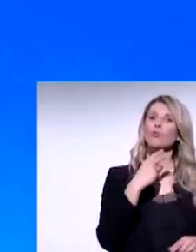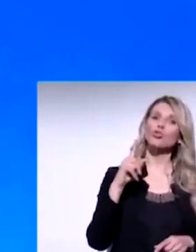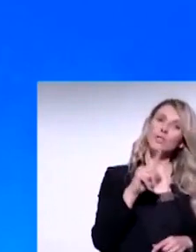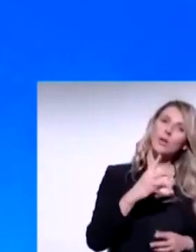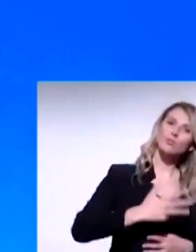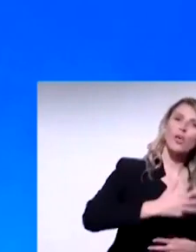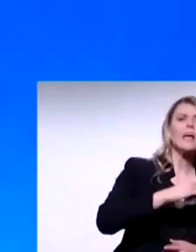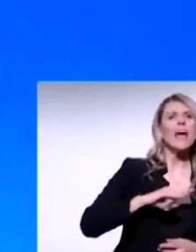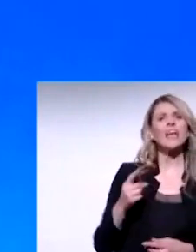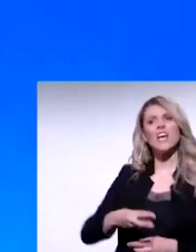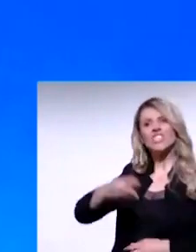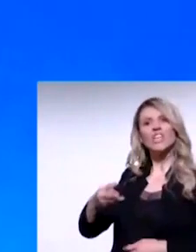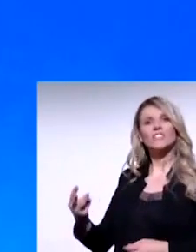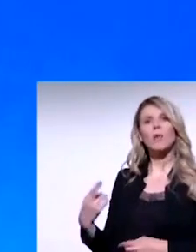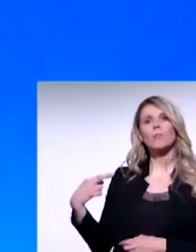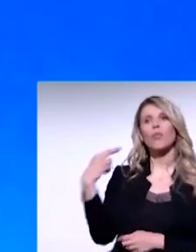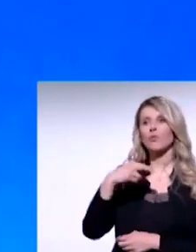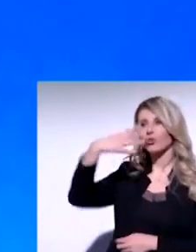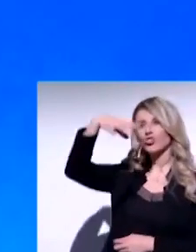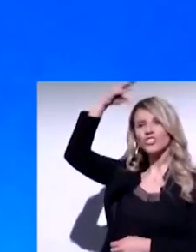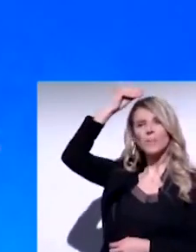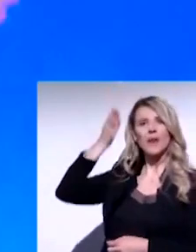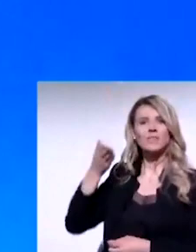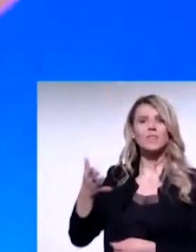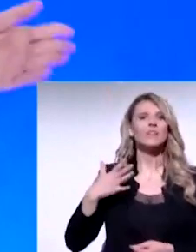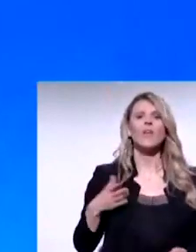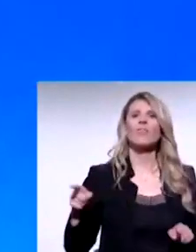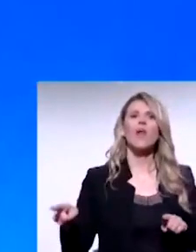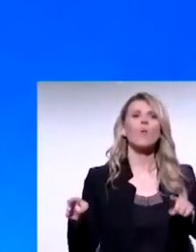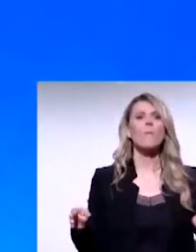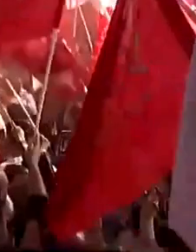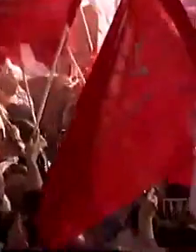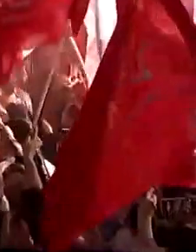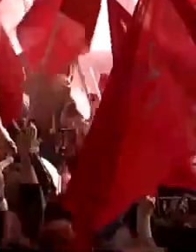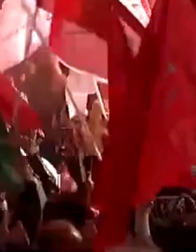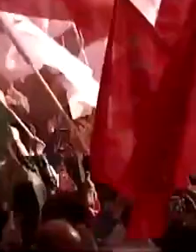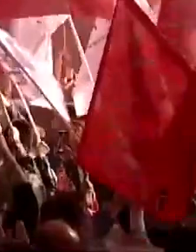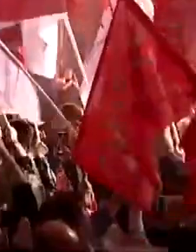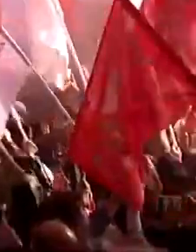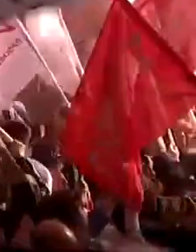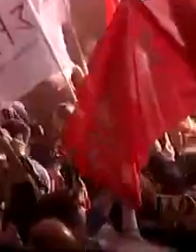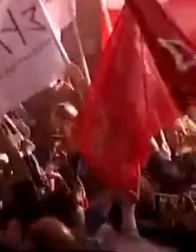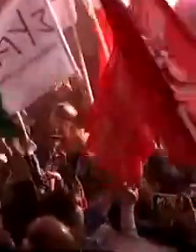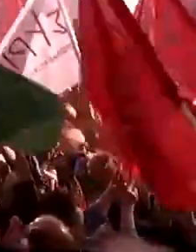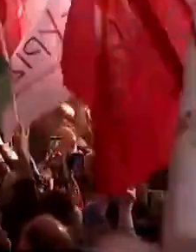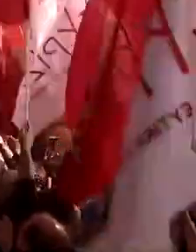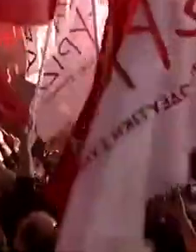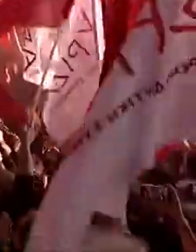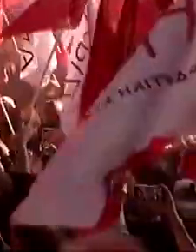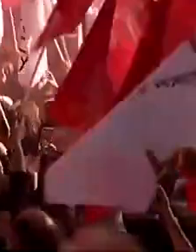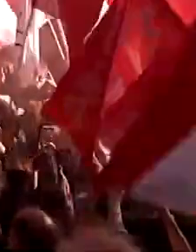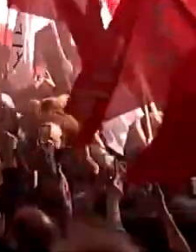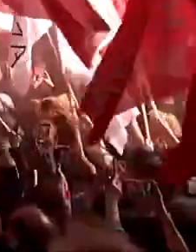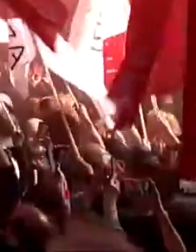κυβέρνηση ΣΥΡΙΖΑ και Πρωθυπουργό Τσίπρα. Η επιλογή πλέον περνά στα δικά σας χέρια. Alexis Tsipras, premier